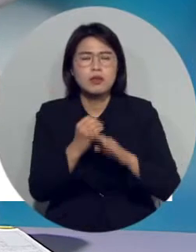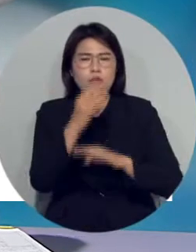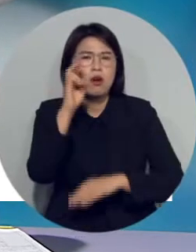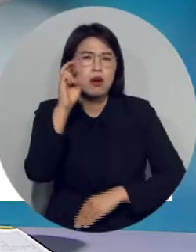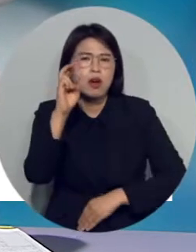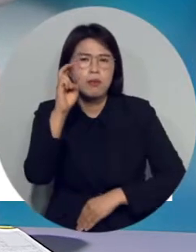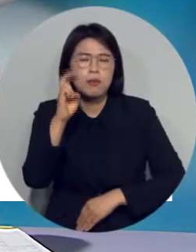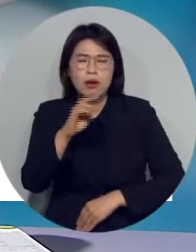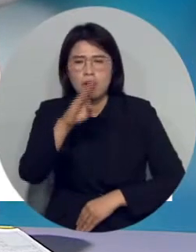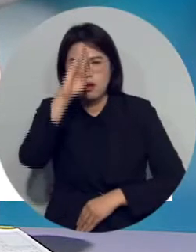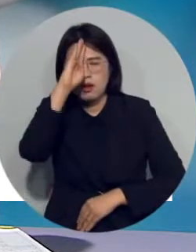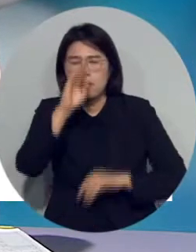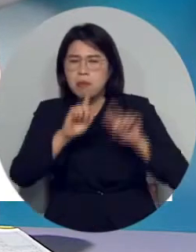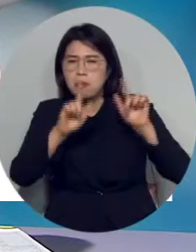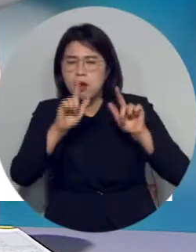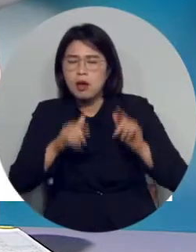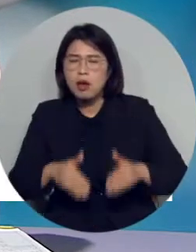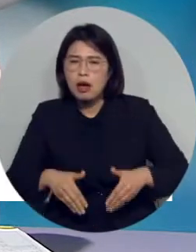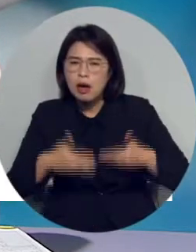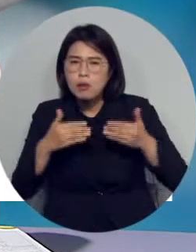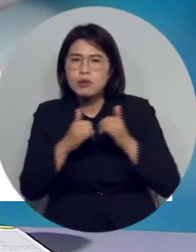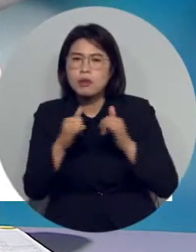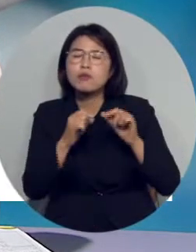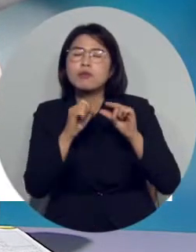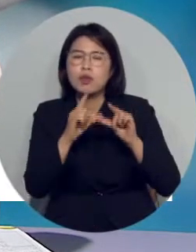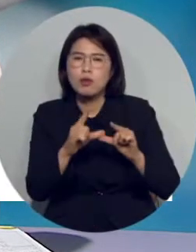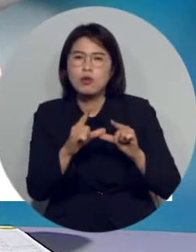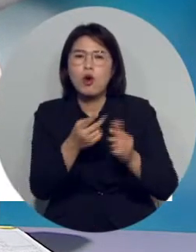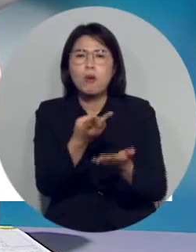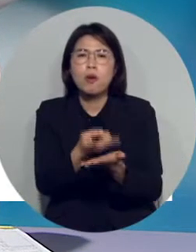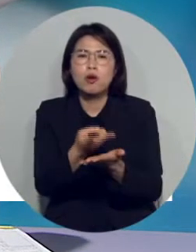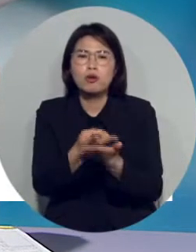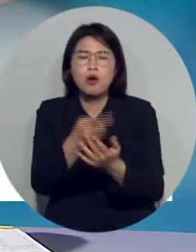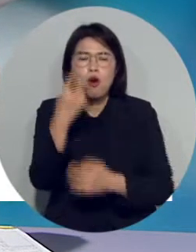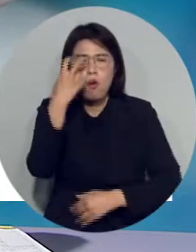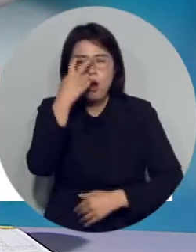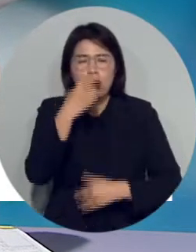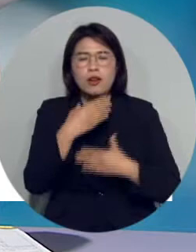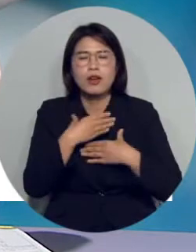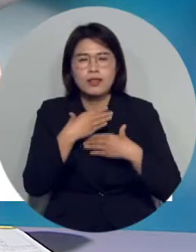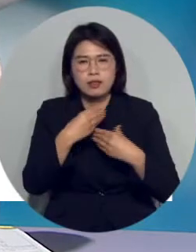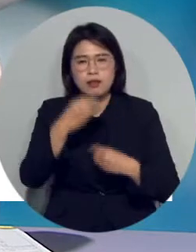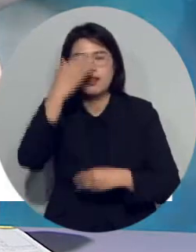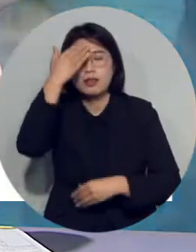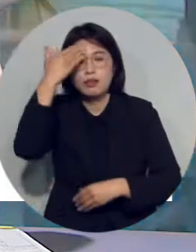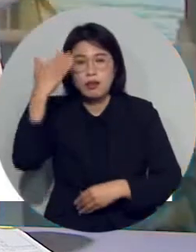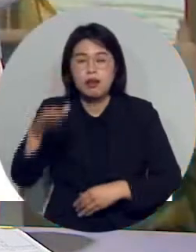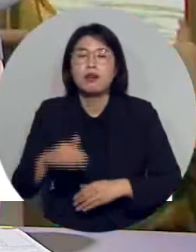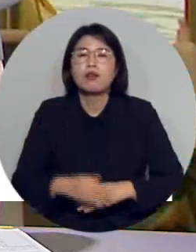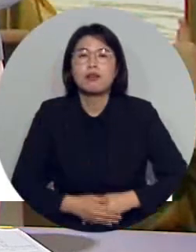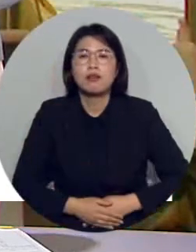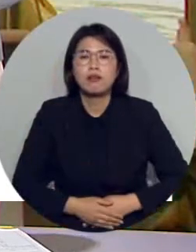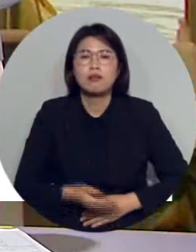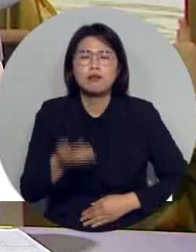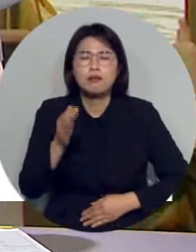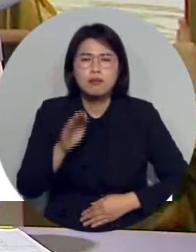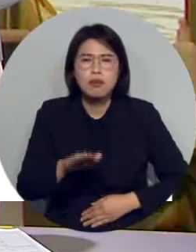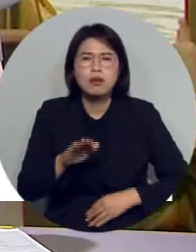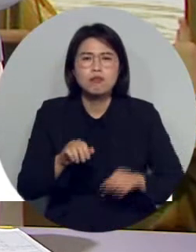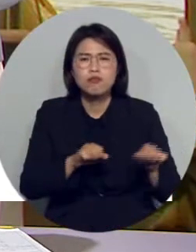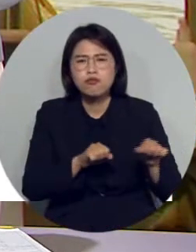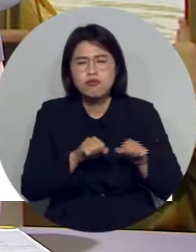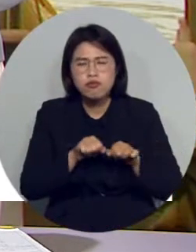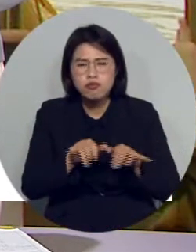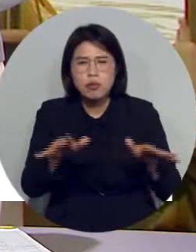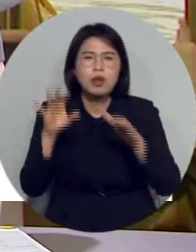무 증상이나 경증 환자가 대부분이고 병상에 비교적 안정적으로 관리되고 있어 그나마 다행 인데요 하지만 이같은 대행